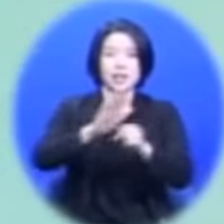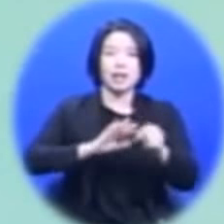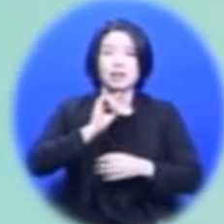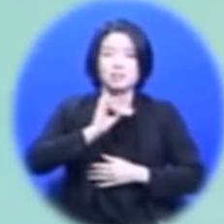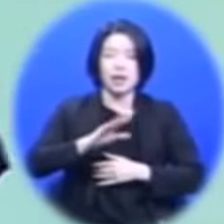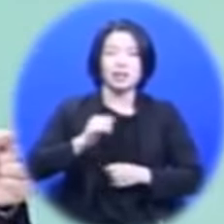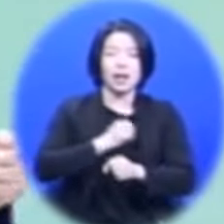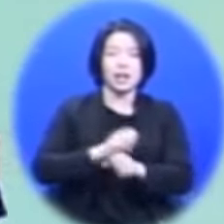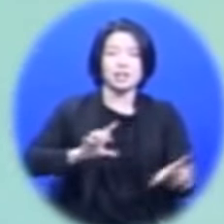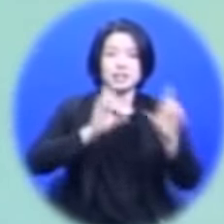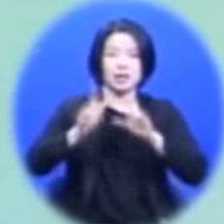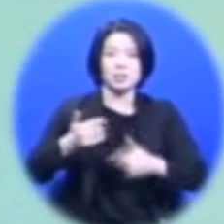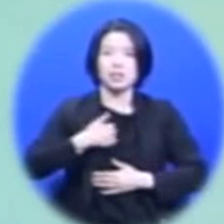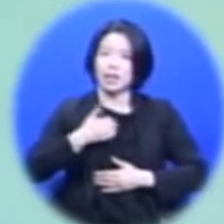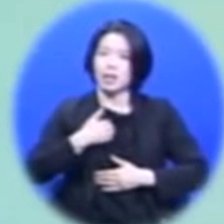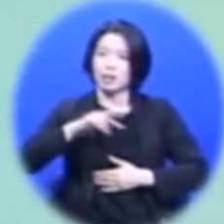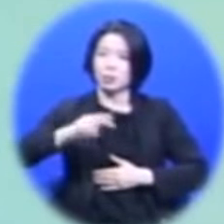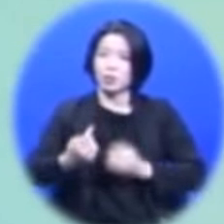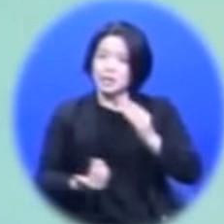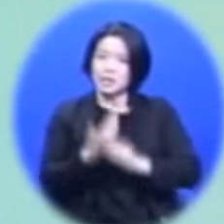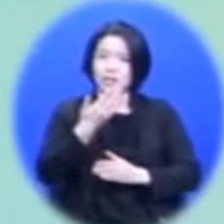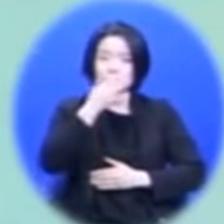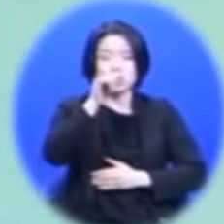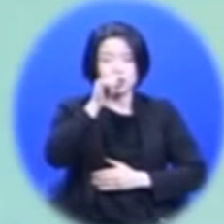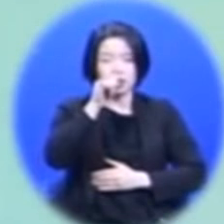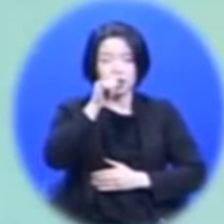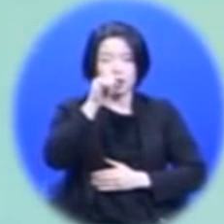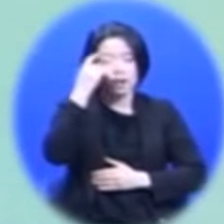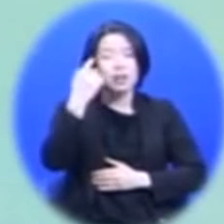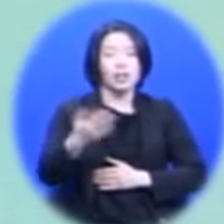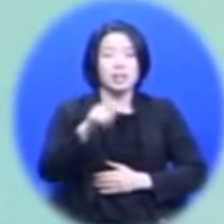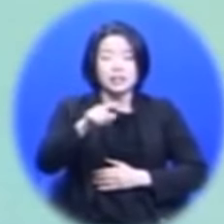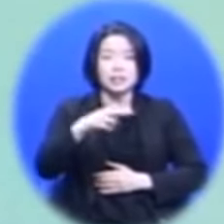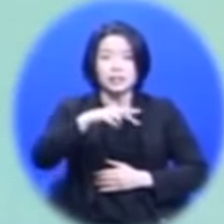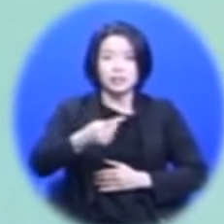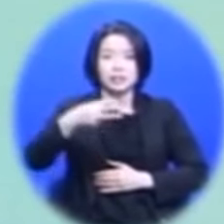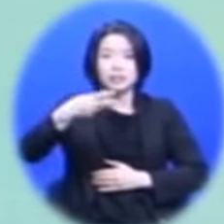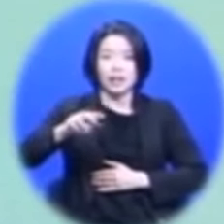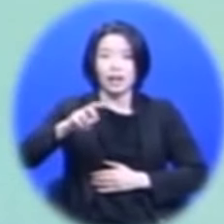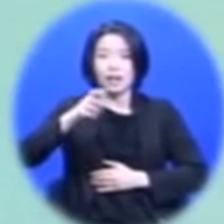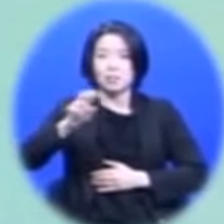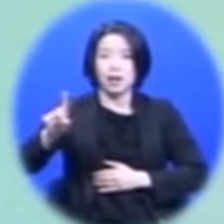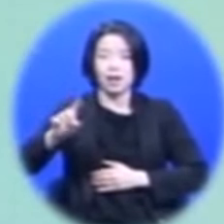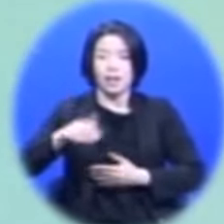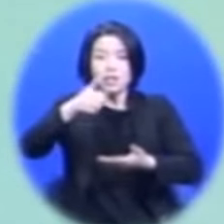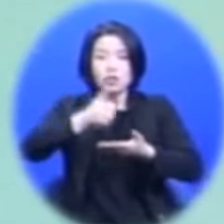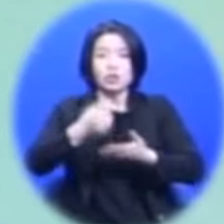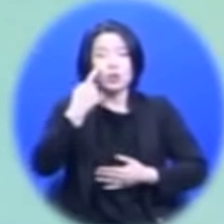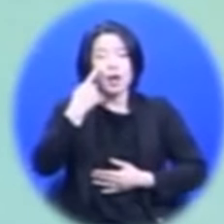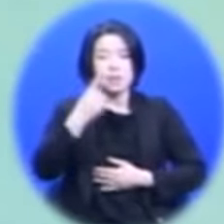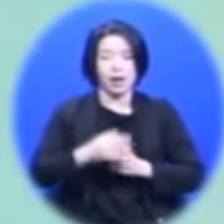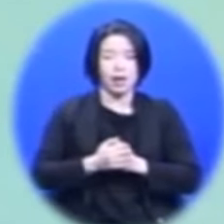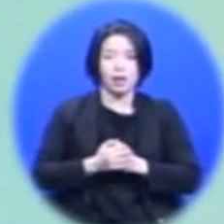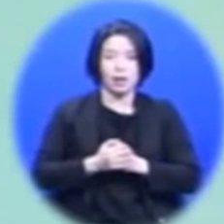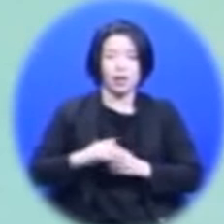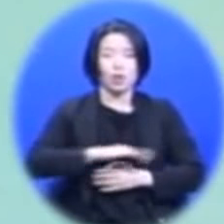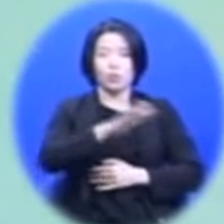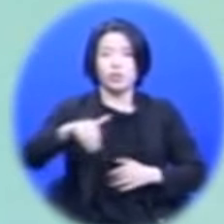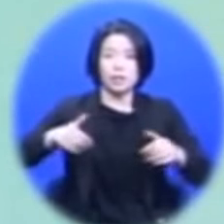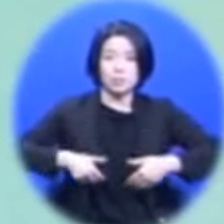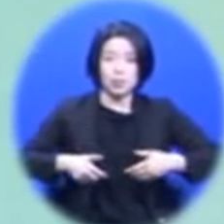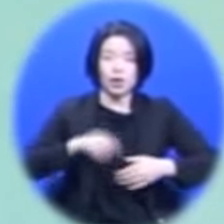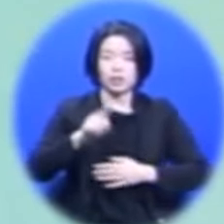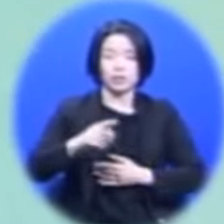삶이 내게 일어날 수 있을까? 그 드라마의 주인공이 되어보시란 말이에요. 우리에게 필요한 것은 주